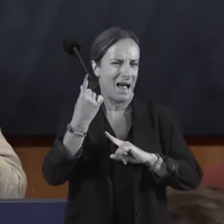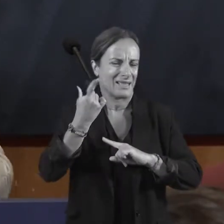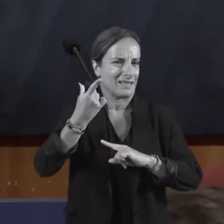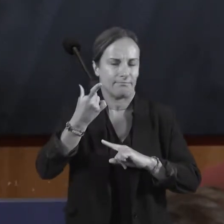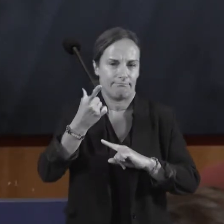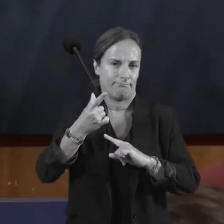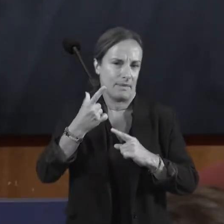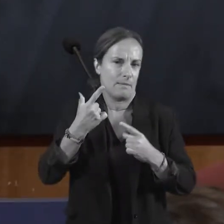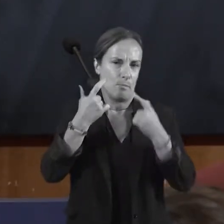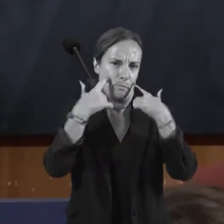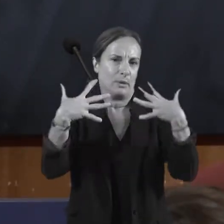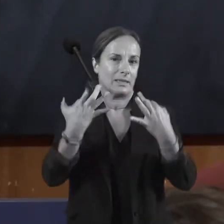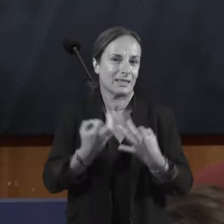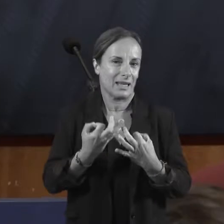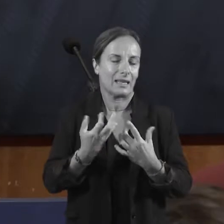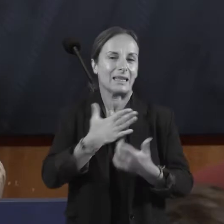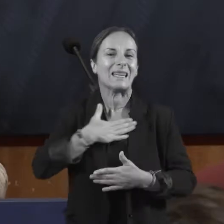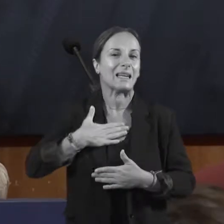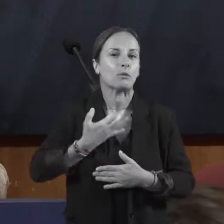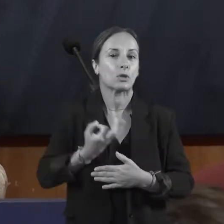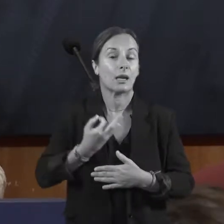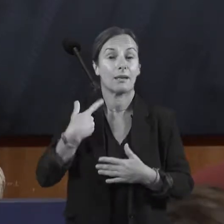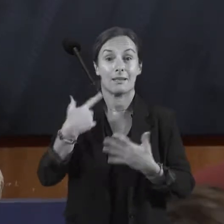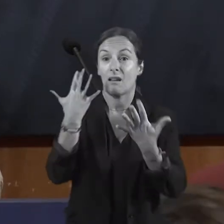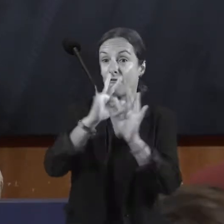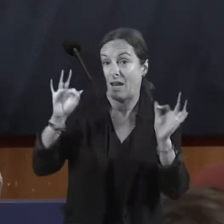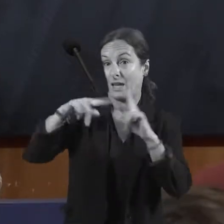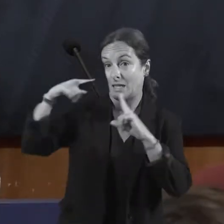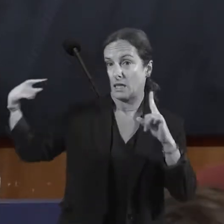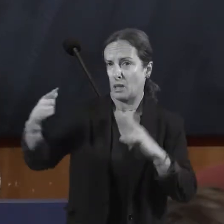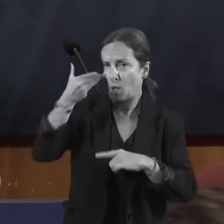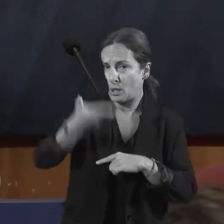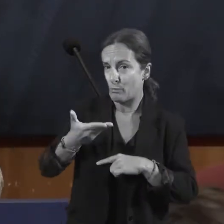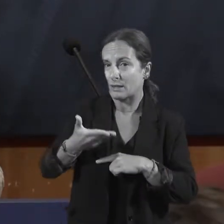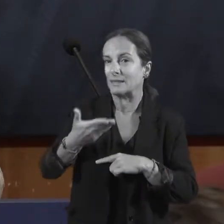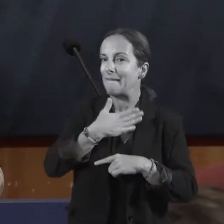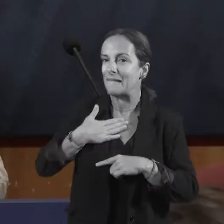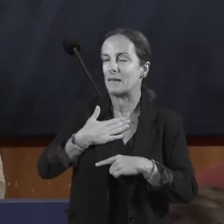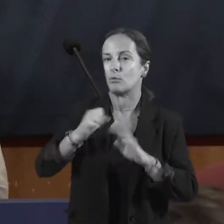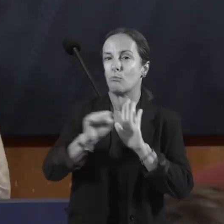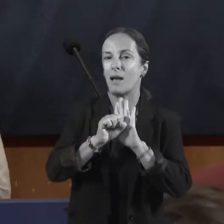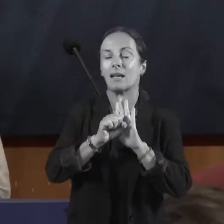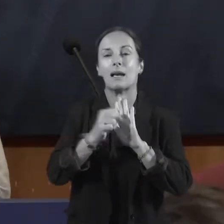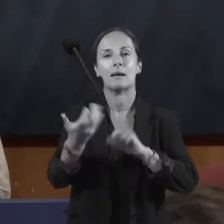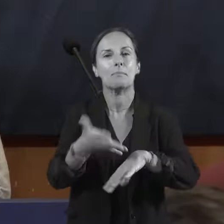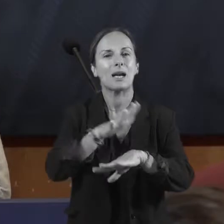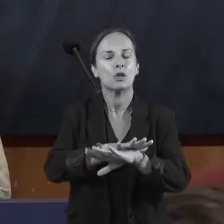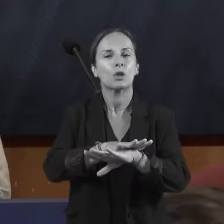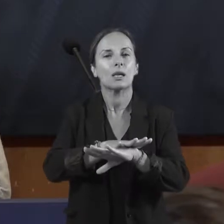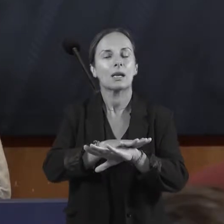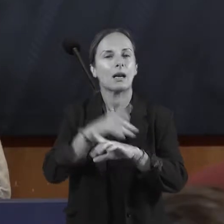un esdeveniment promocional amb un impacte important sobre la marca Mallorca, que el que pretén és donar a